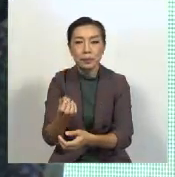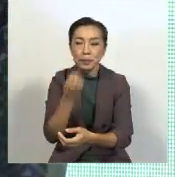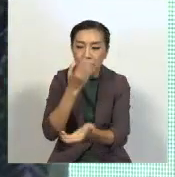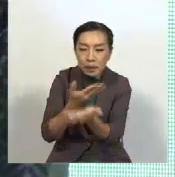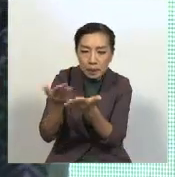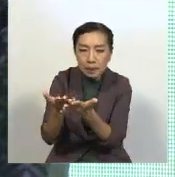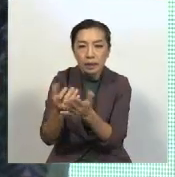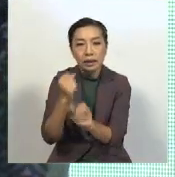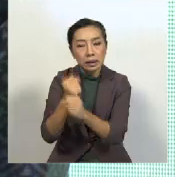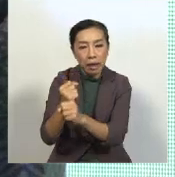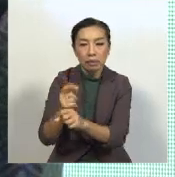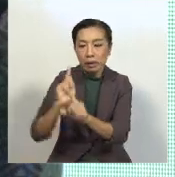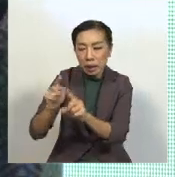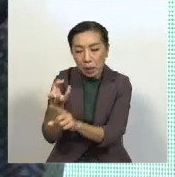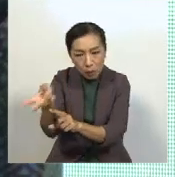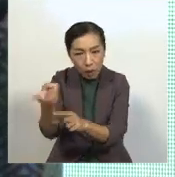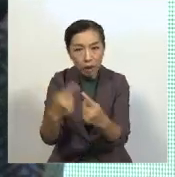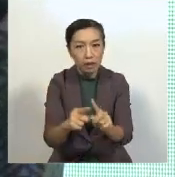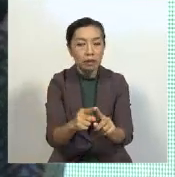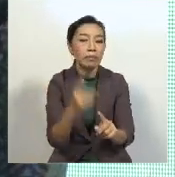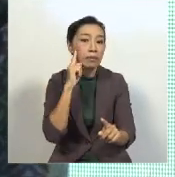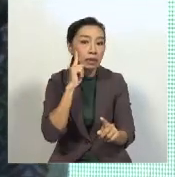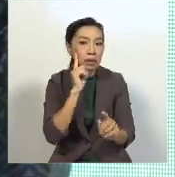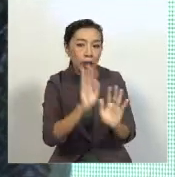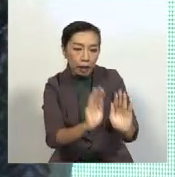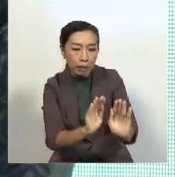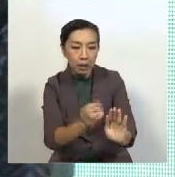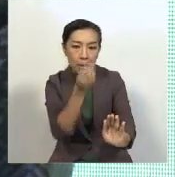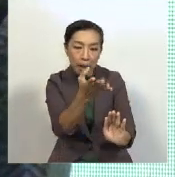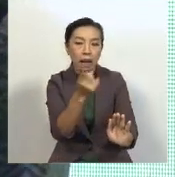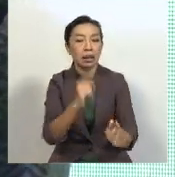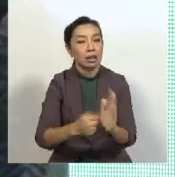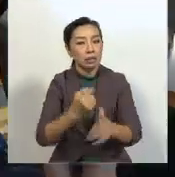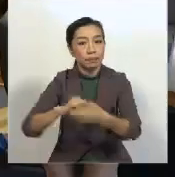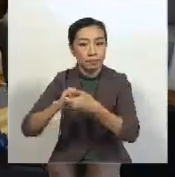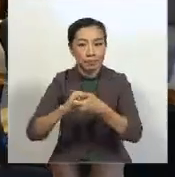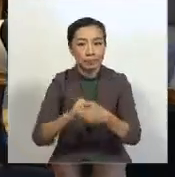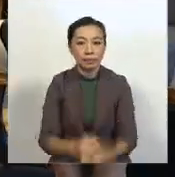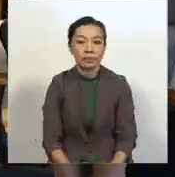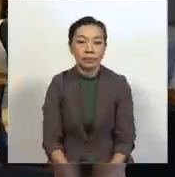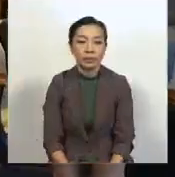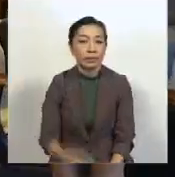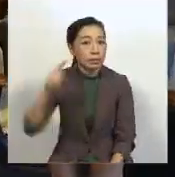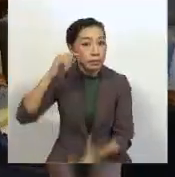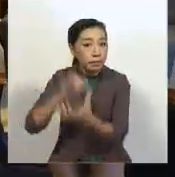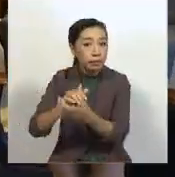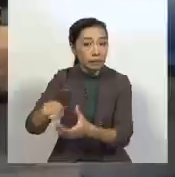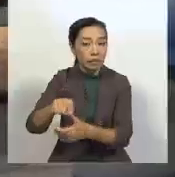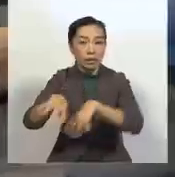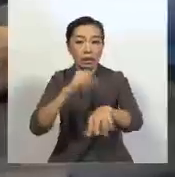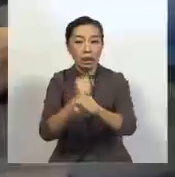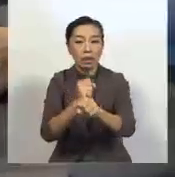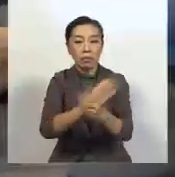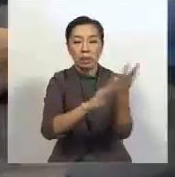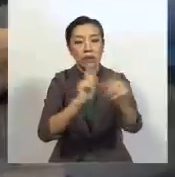กล้าที่จะกระตุ้นให้ผู้อื่นเริ่มลงมือขณะที่คู่สมรสต่างเห็นพ้องปัญหาขยะเป็นเรื่องที่ส่งผลกระทบต่อทุกประเทศในทุก